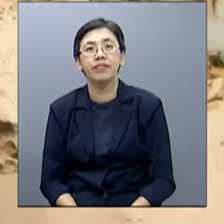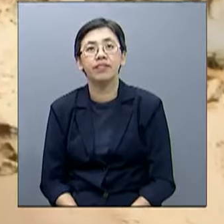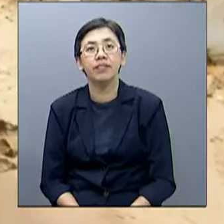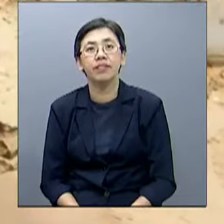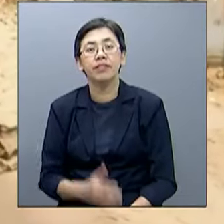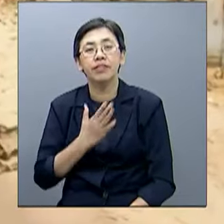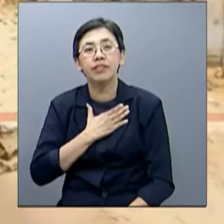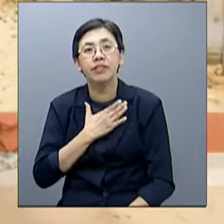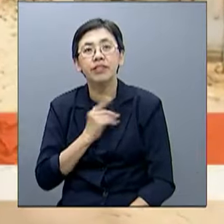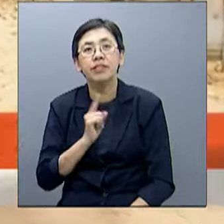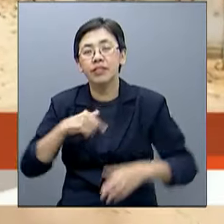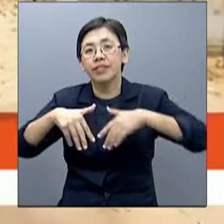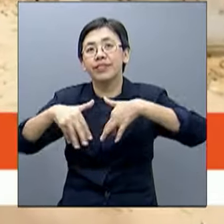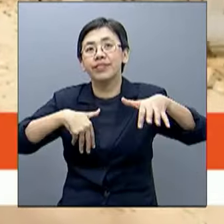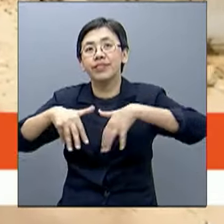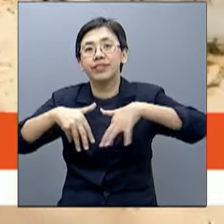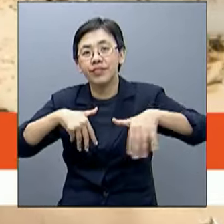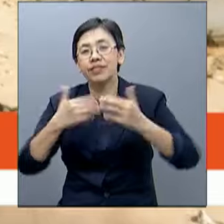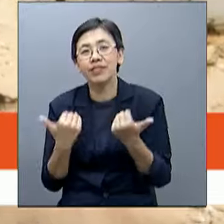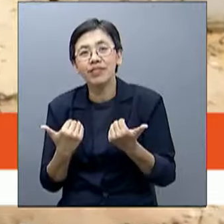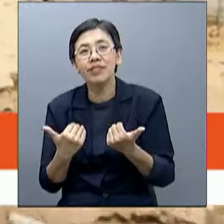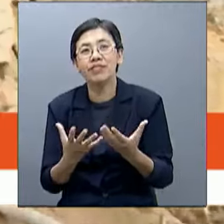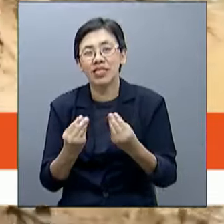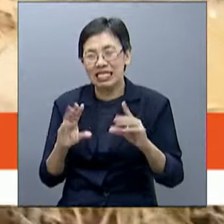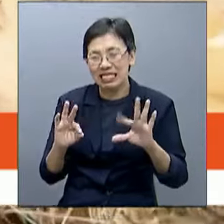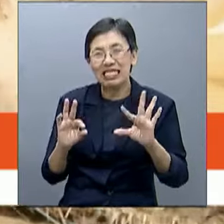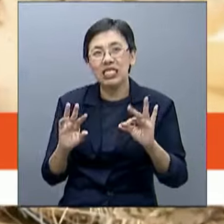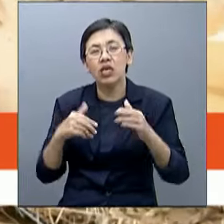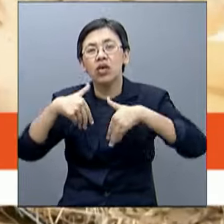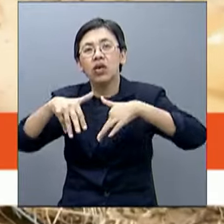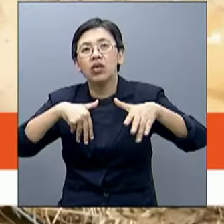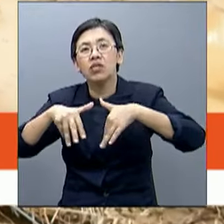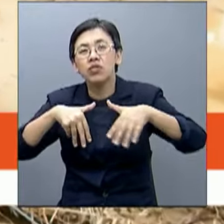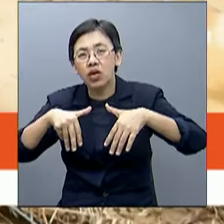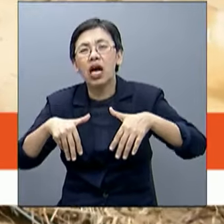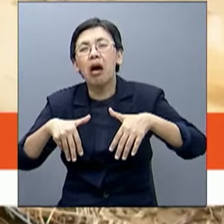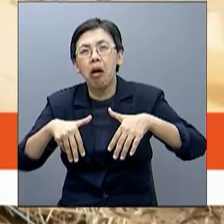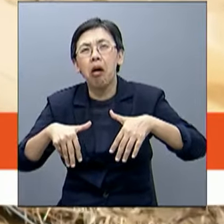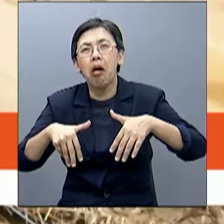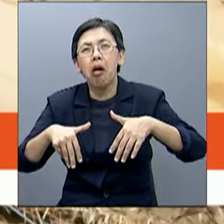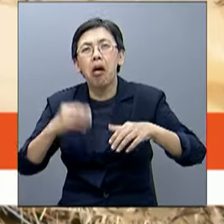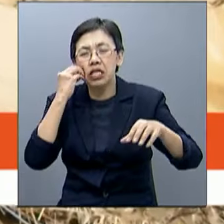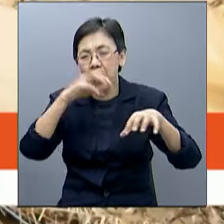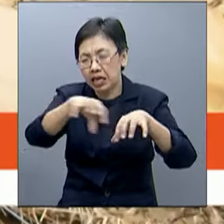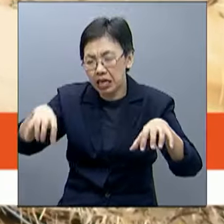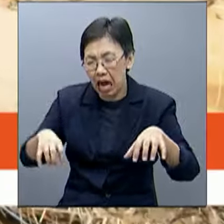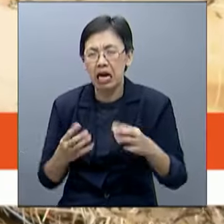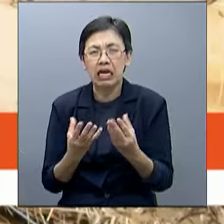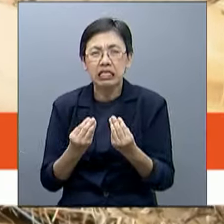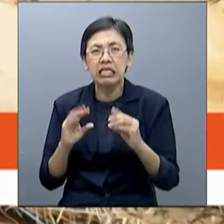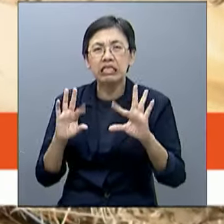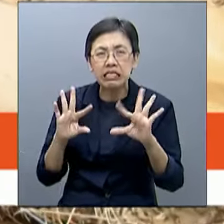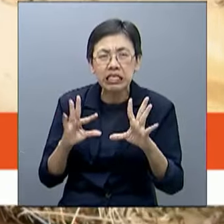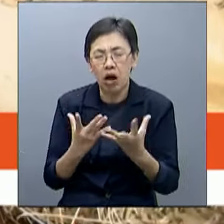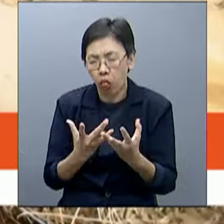ผมอยู่ท่ามกลางชุมชนนะครับที่ขณะนี้กลายเป็นส่วนรวมของเศษซากความเสียหายจากเหตุน้ำท่วมที่ผ่านมา